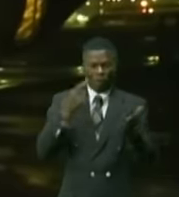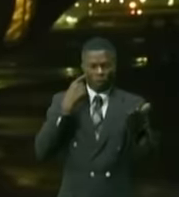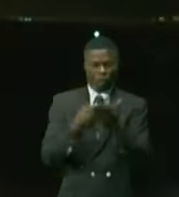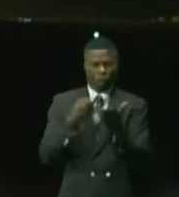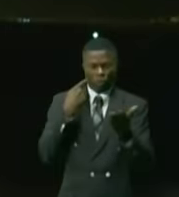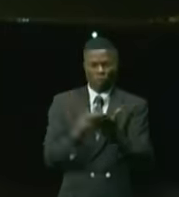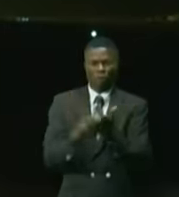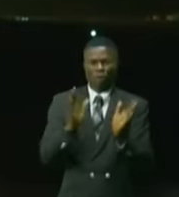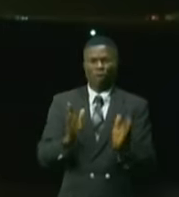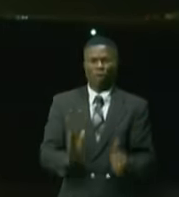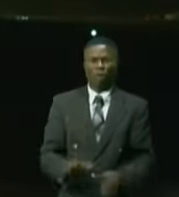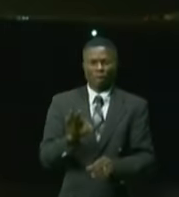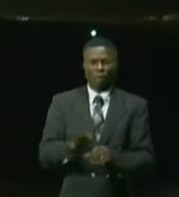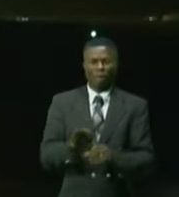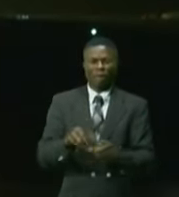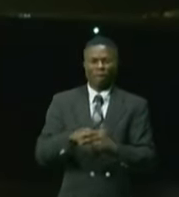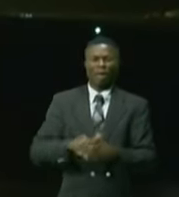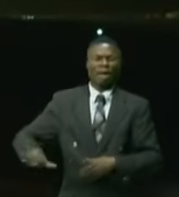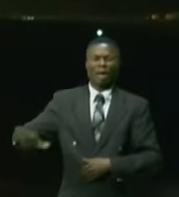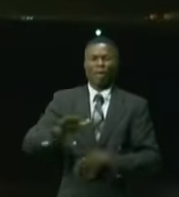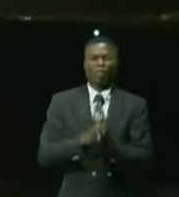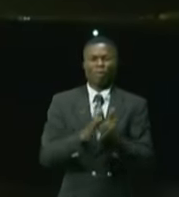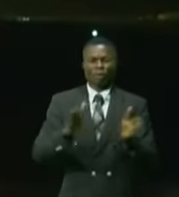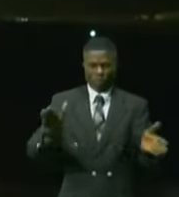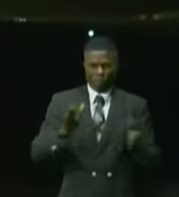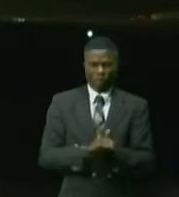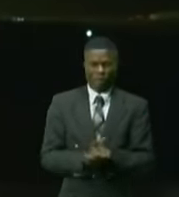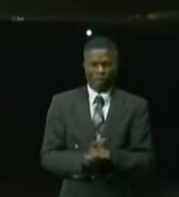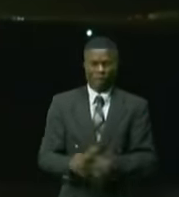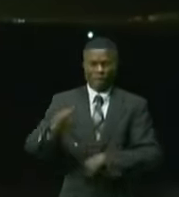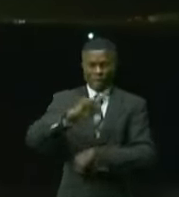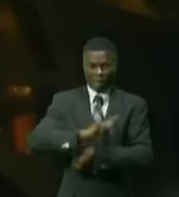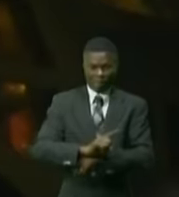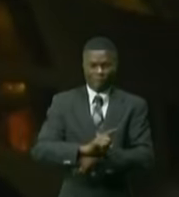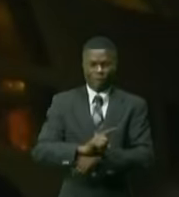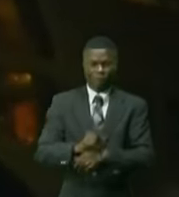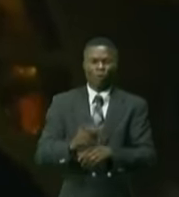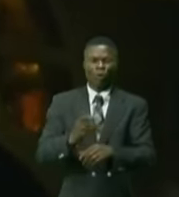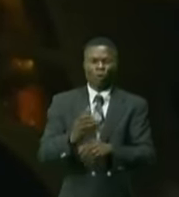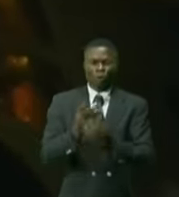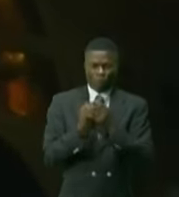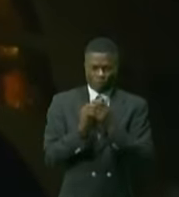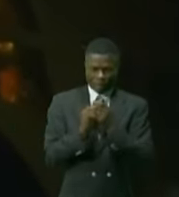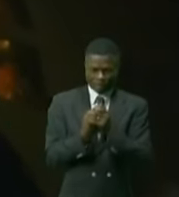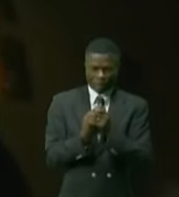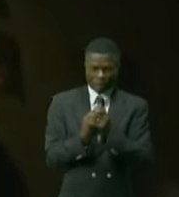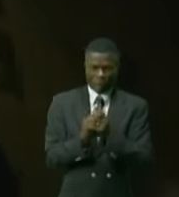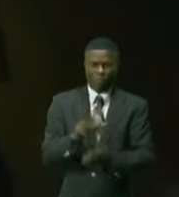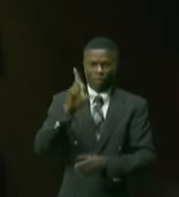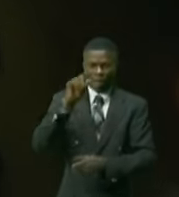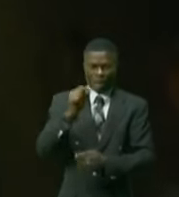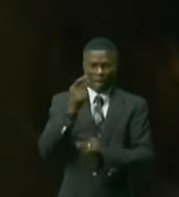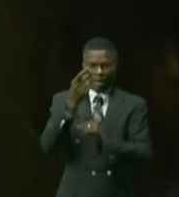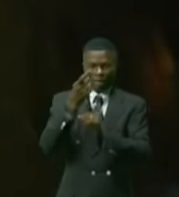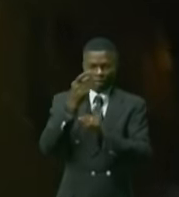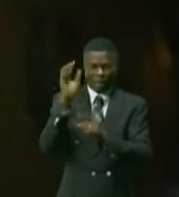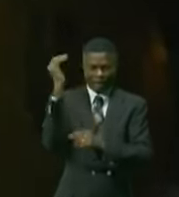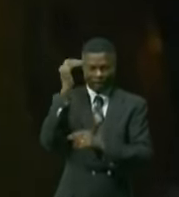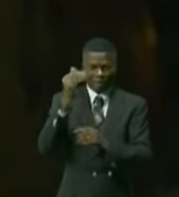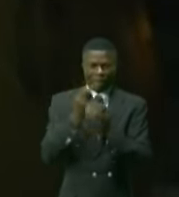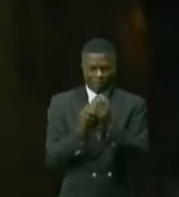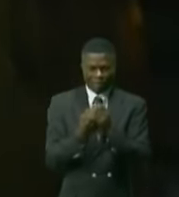observateurs électoraux à travers le pays. Les jours s'égrènent. Le 20 décembre, c'est dans quelques heures,